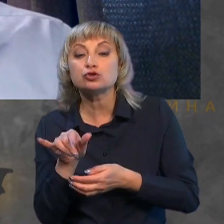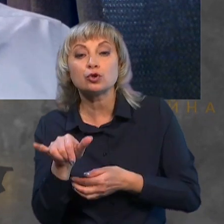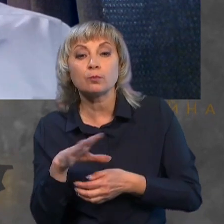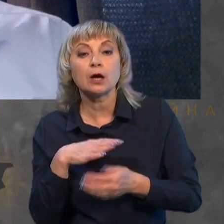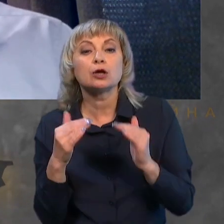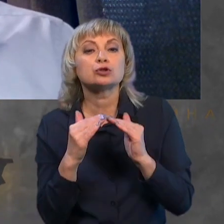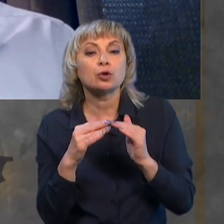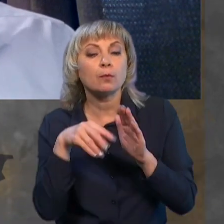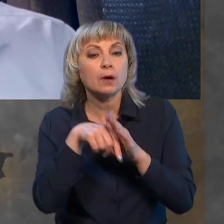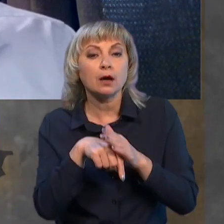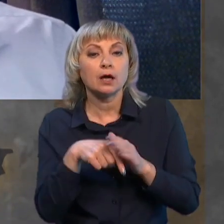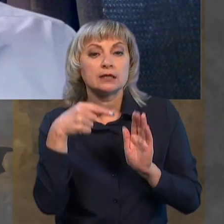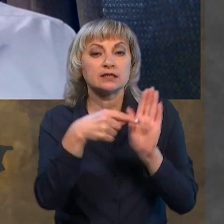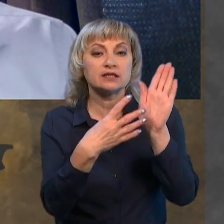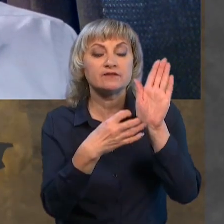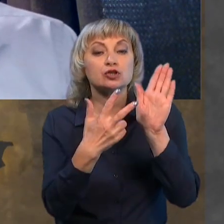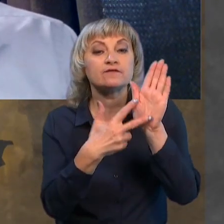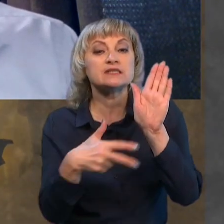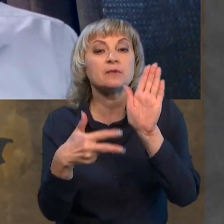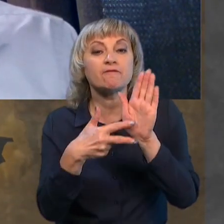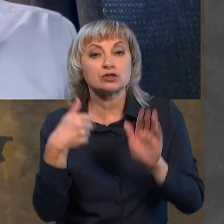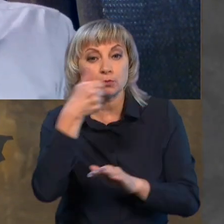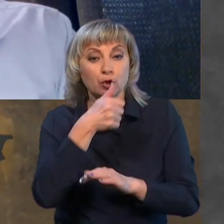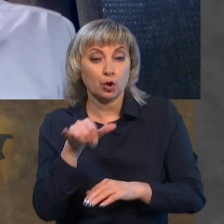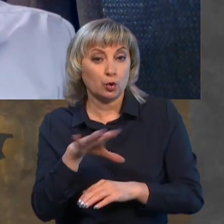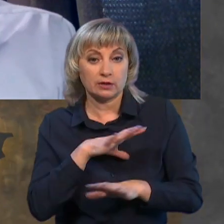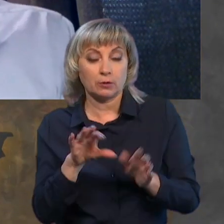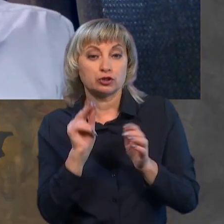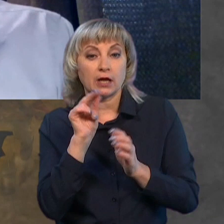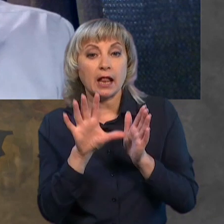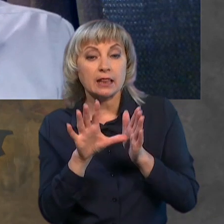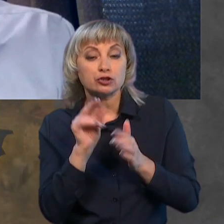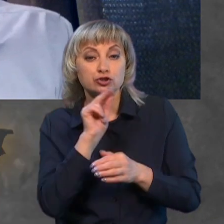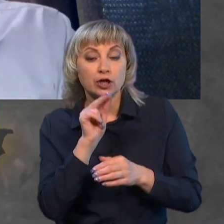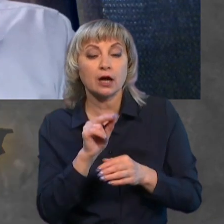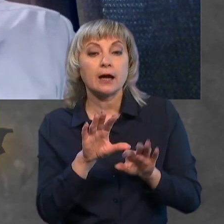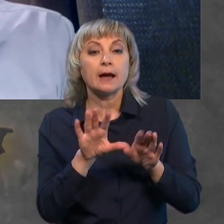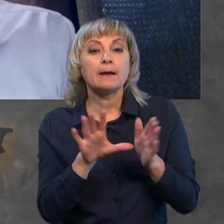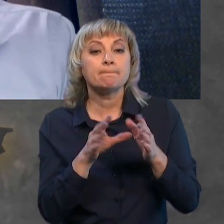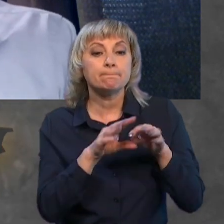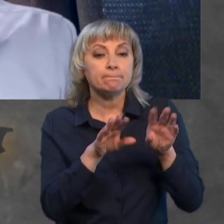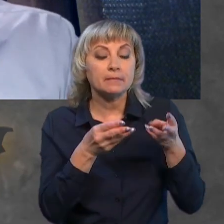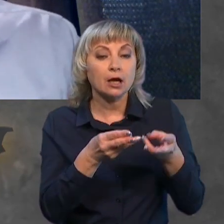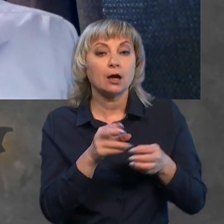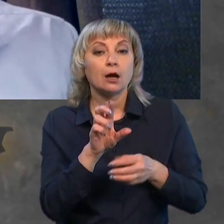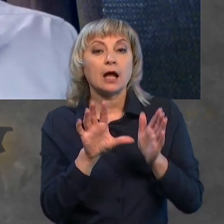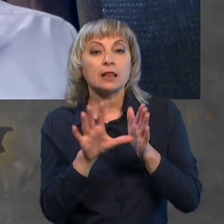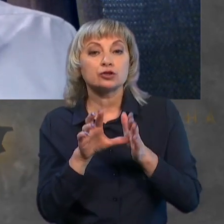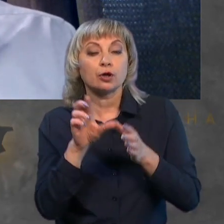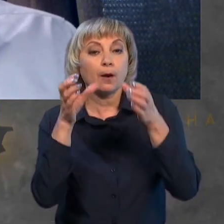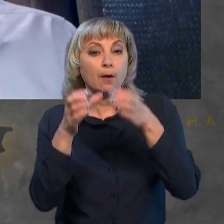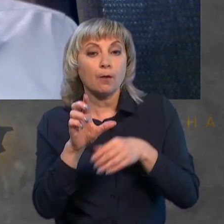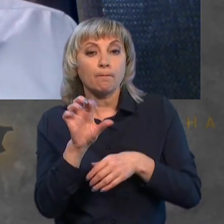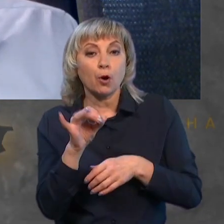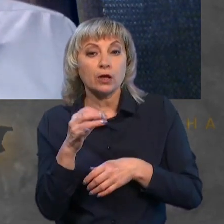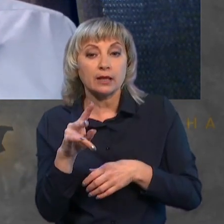вдома там в 1988 році. Тобто в неї не було електричного чайника, мікрохвильової печі, електричного бойлера. Можна список продовжити, розумієте?